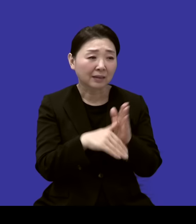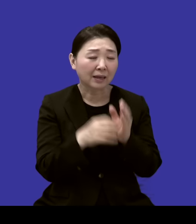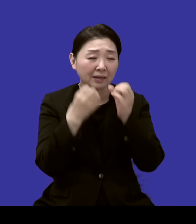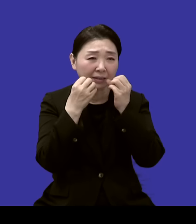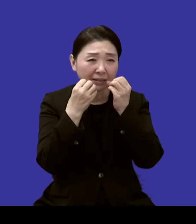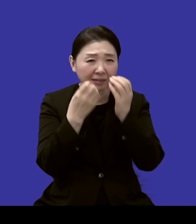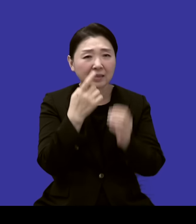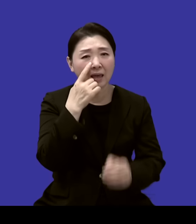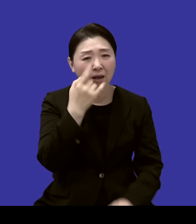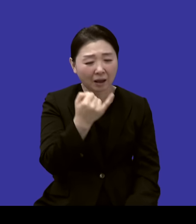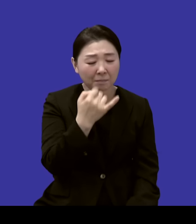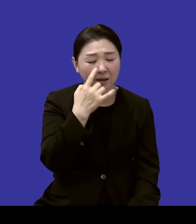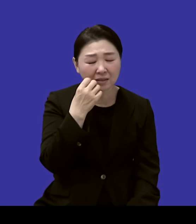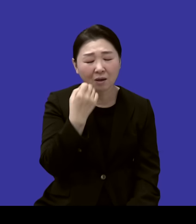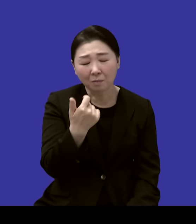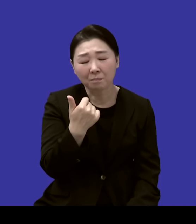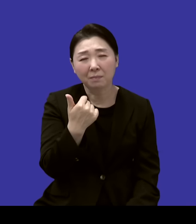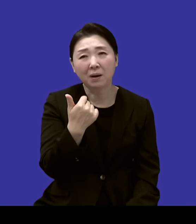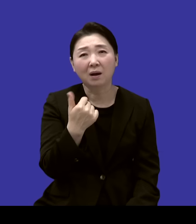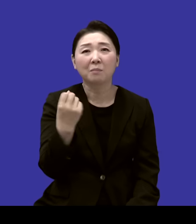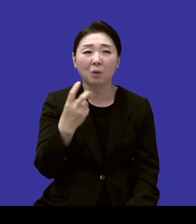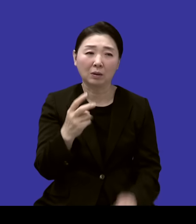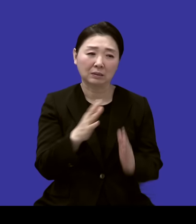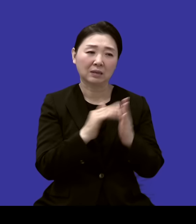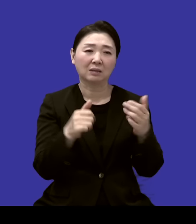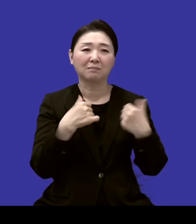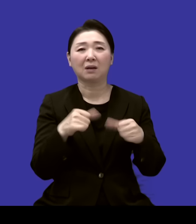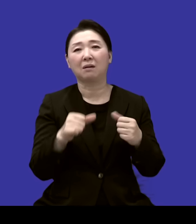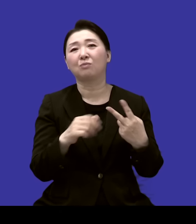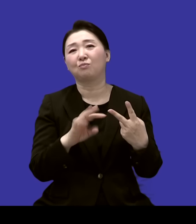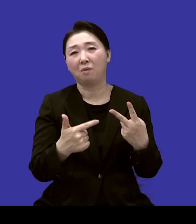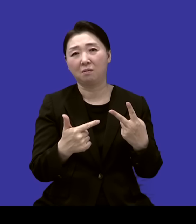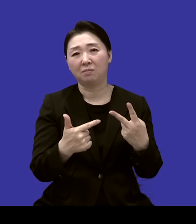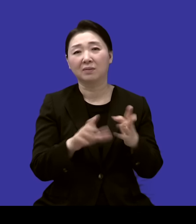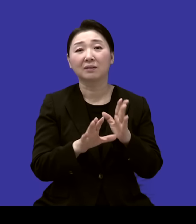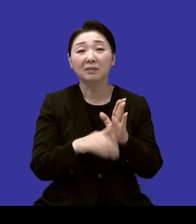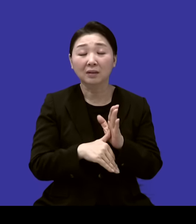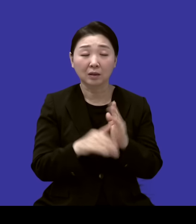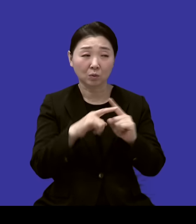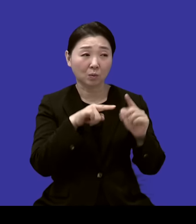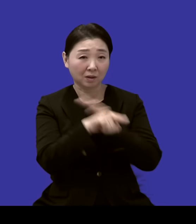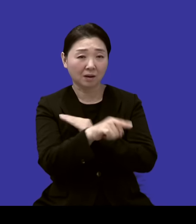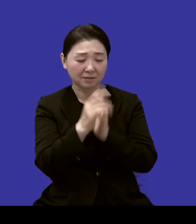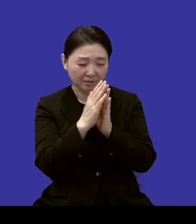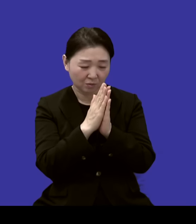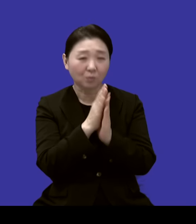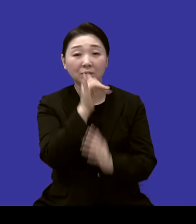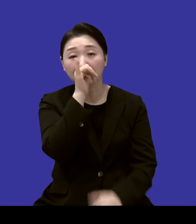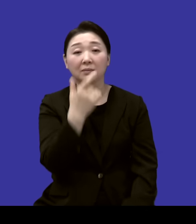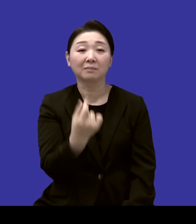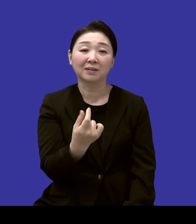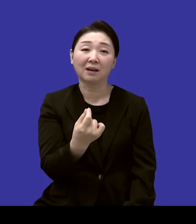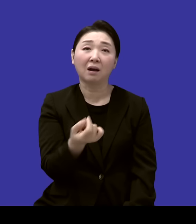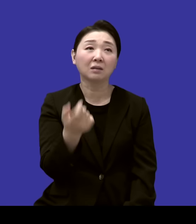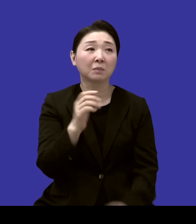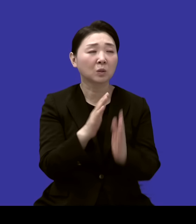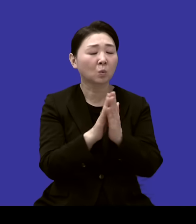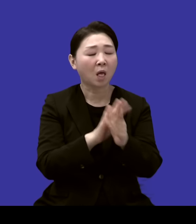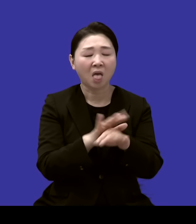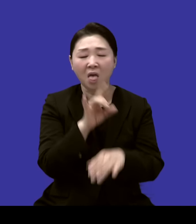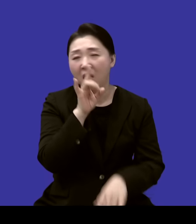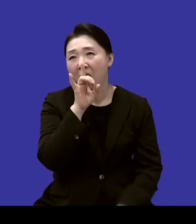깨지고 네. 가정이 아마 총 2번 정도 깨졌던 것 같아요. 네, 네, 네. 그때마다 정말 교회 가서 정말 기도는 하는데 기도가 안 되는